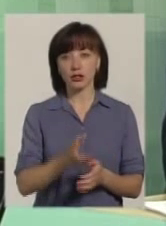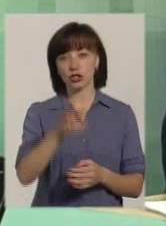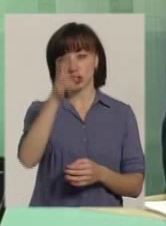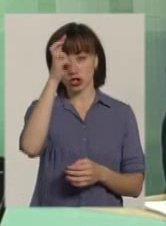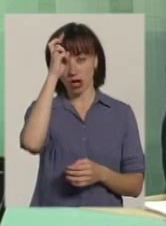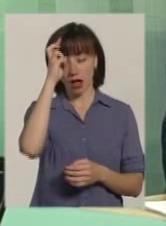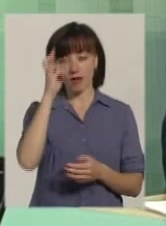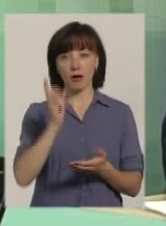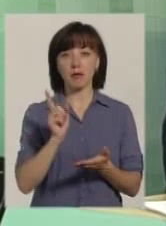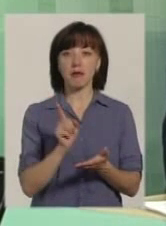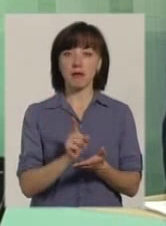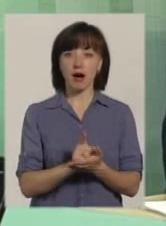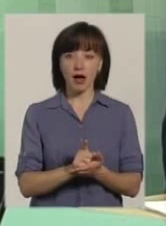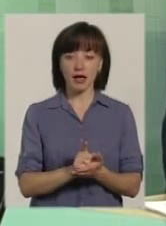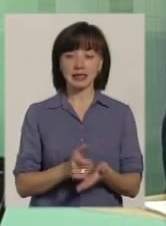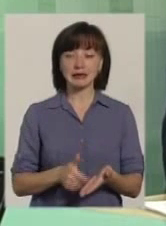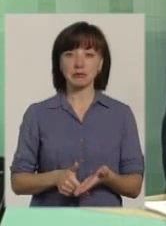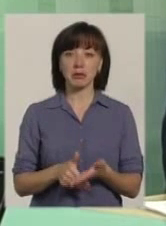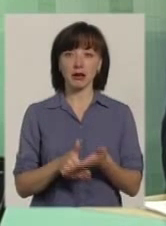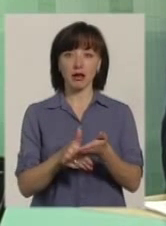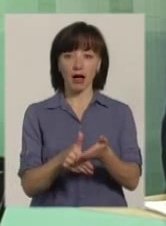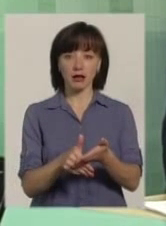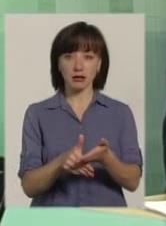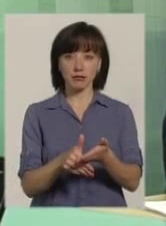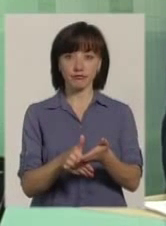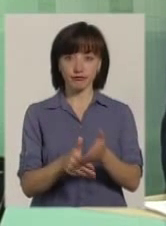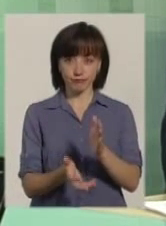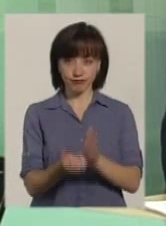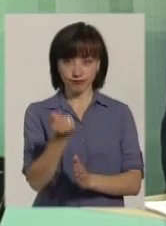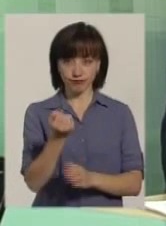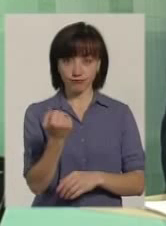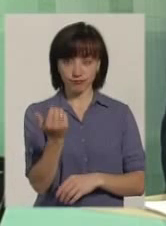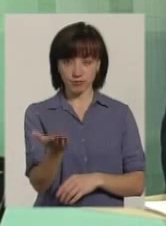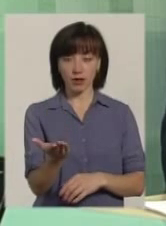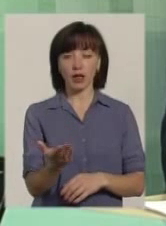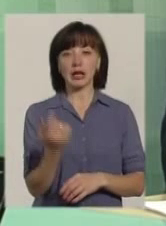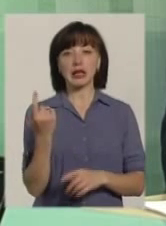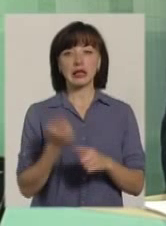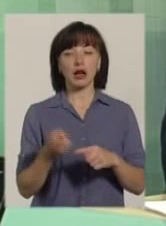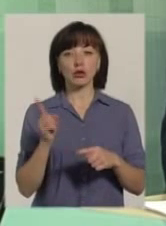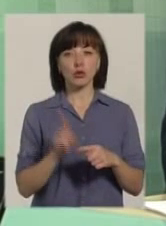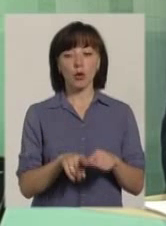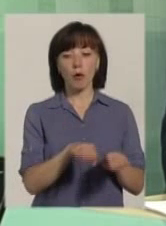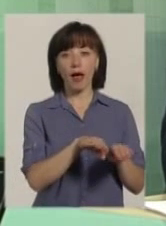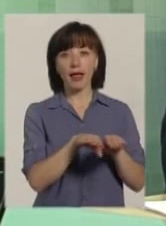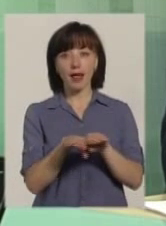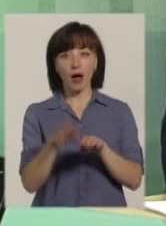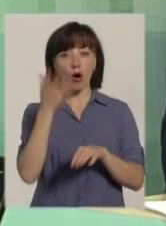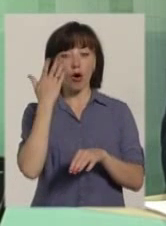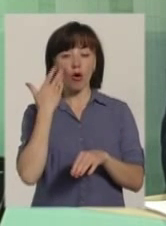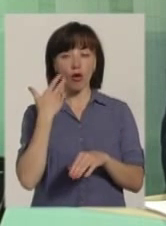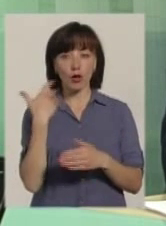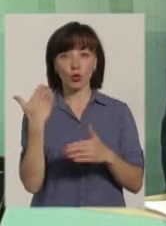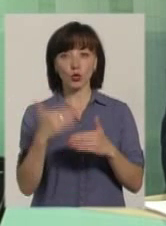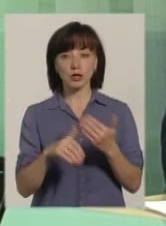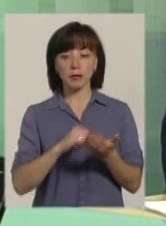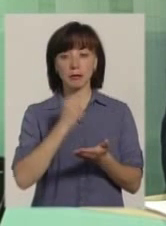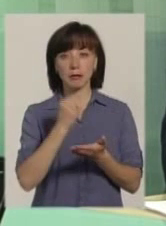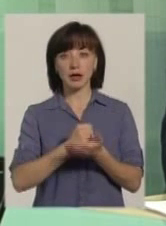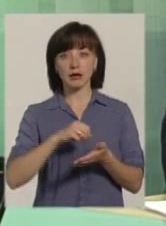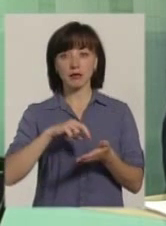держава, яка має сприяти і допомогти. На цьому етапі, після того, як прийнятий